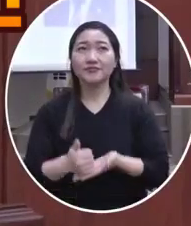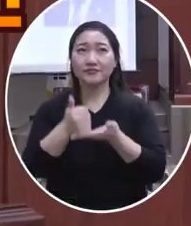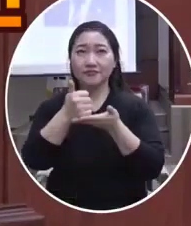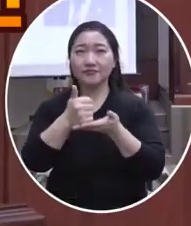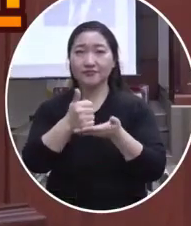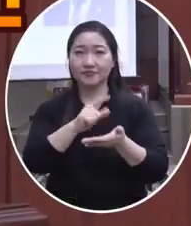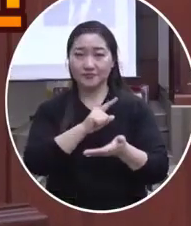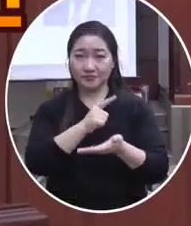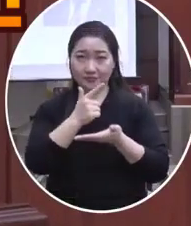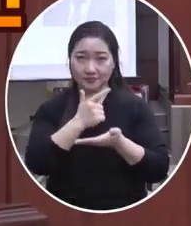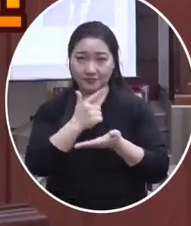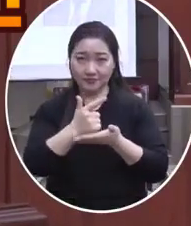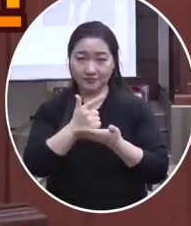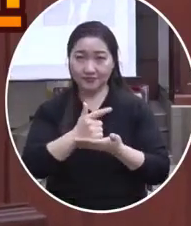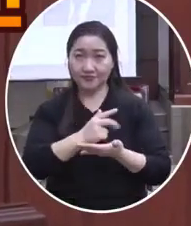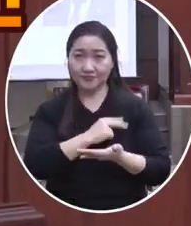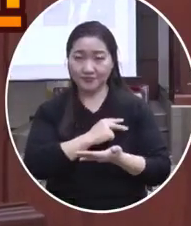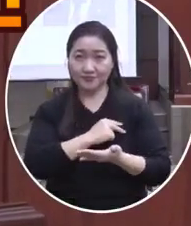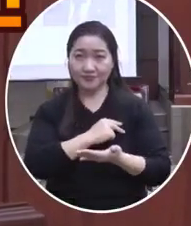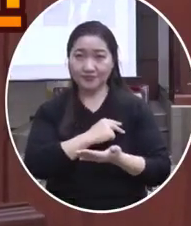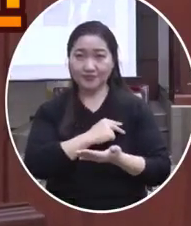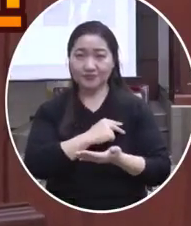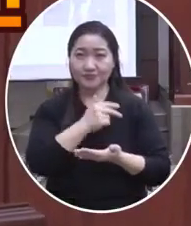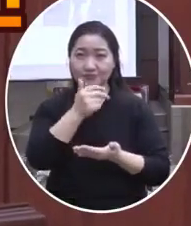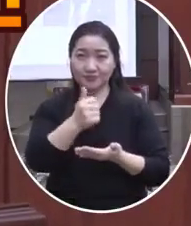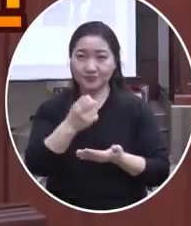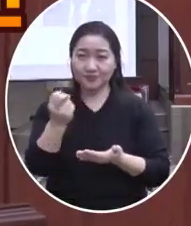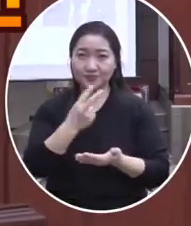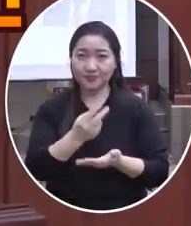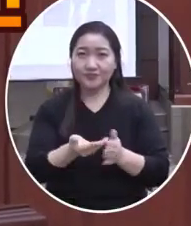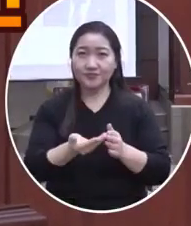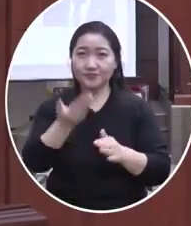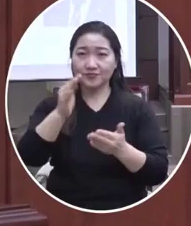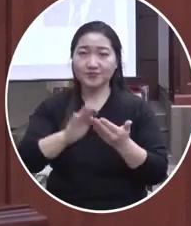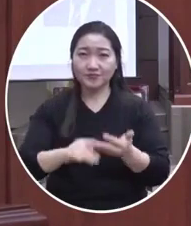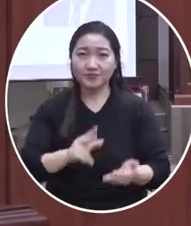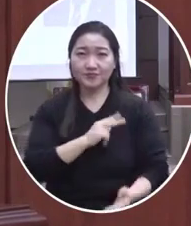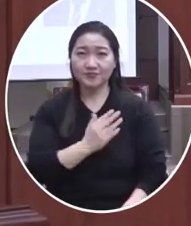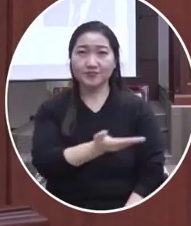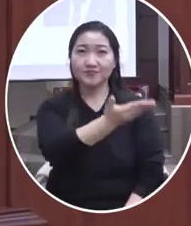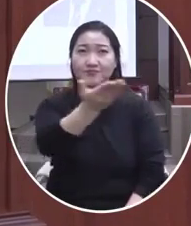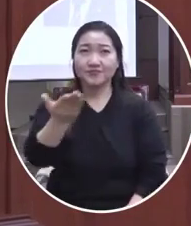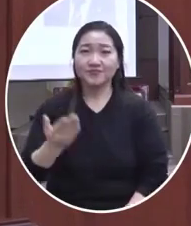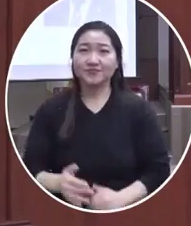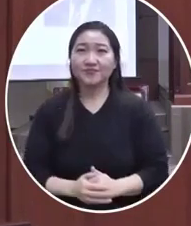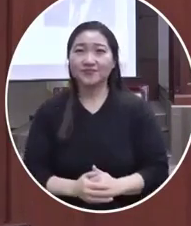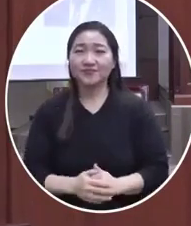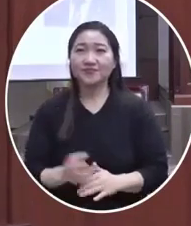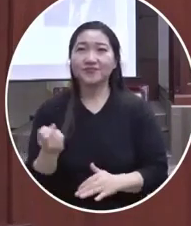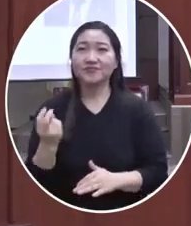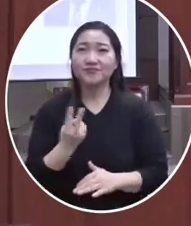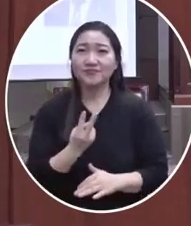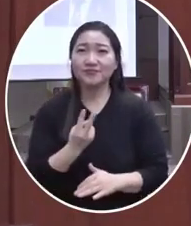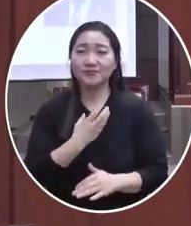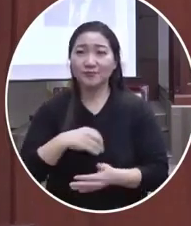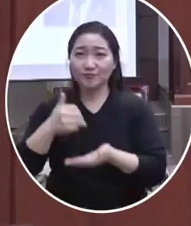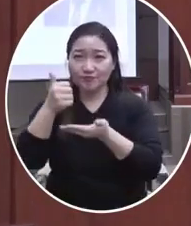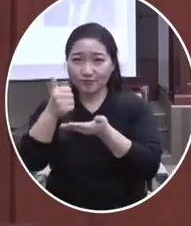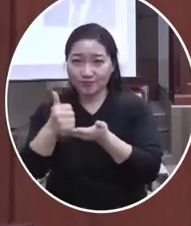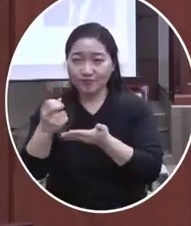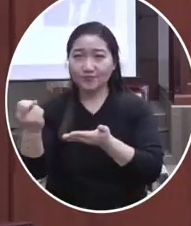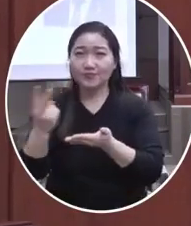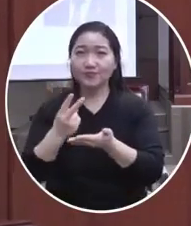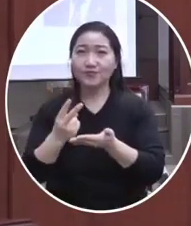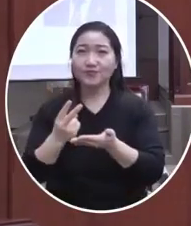존경하는 노원 구민 여러분, 김준성 의장님을 비롯한 선배, 동료, 후배 의원 여러분, 그리고 오승록